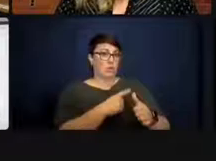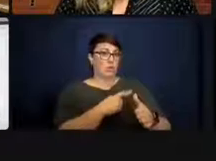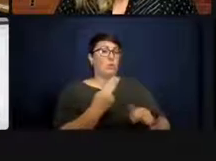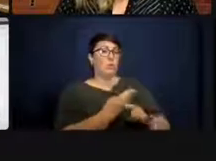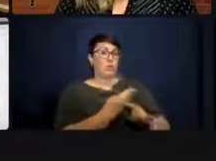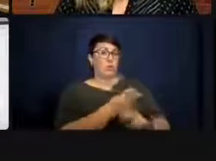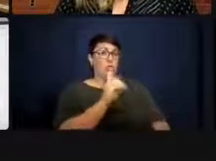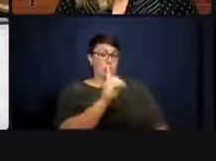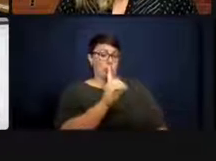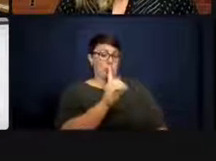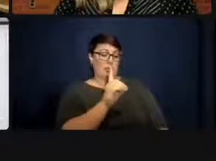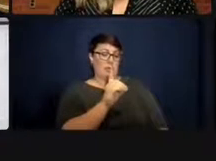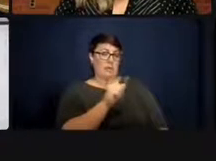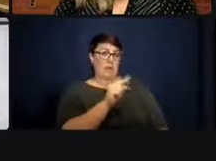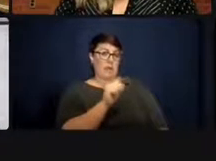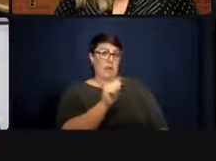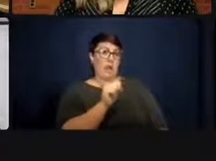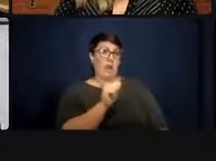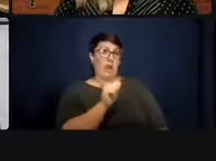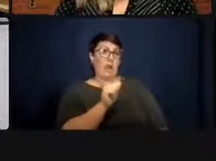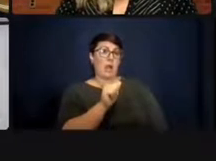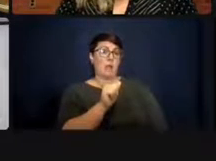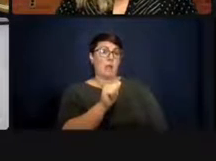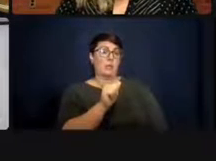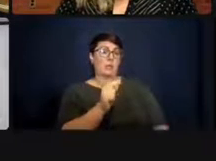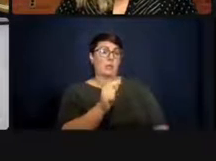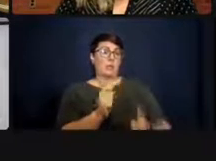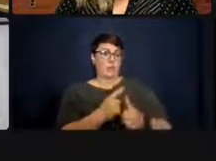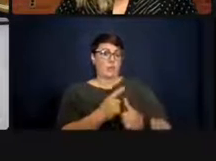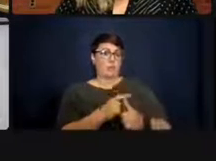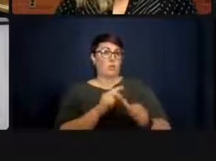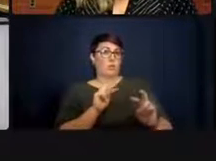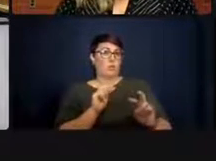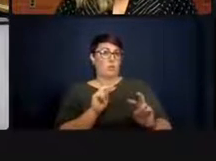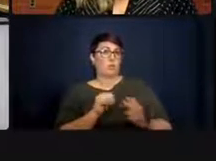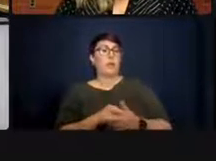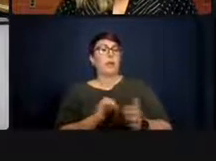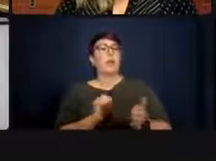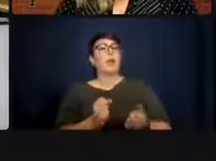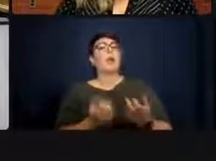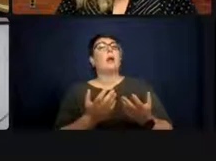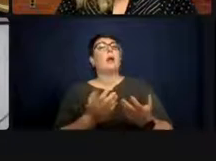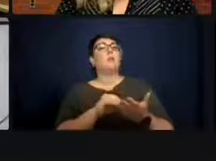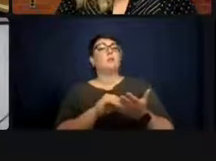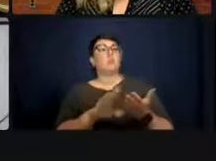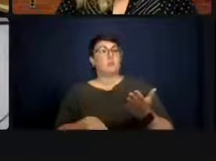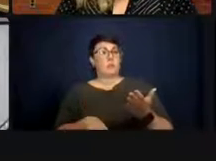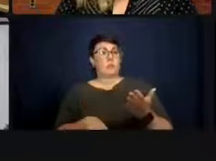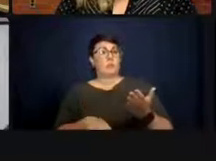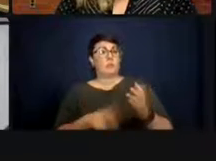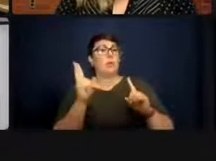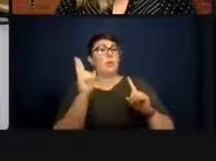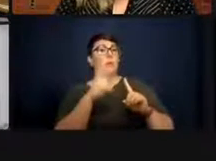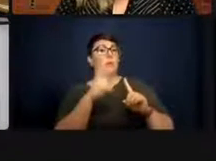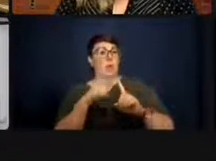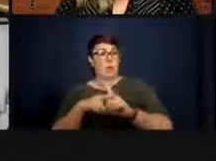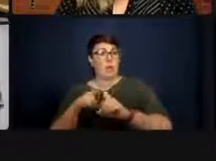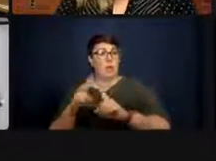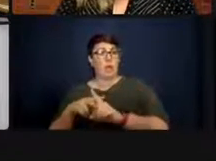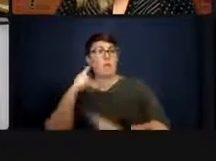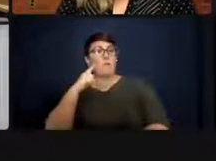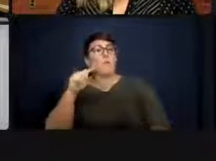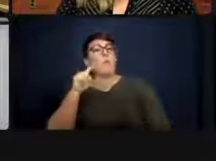نحن نستخدم البيانات للقيام بهذا الأمر، إذا ما ننظر إليه هو عدد الأطفال والطلاب